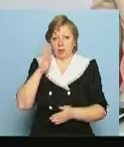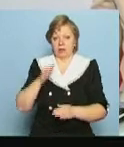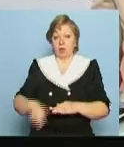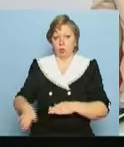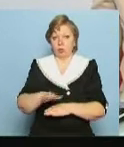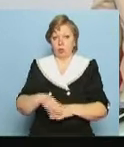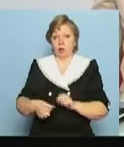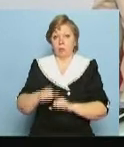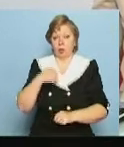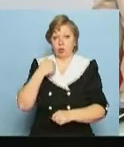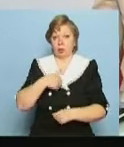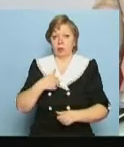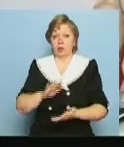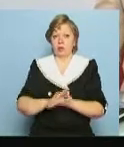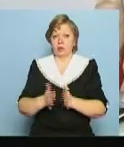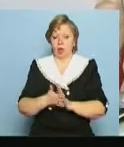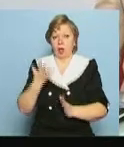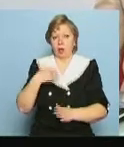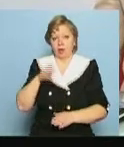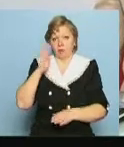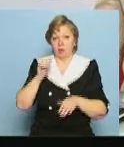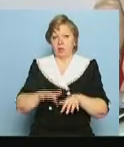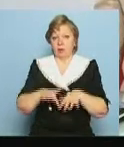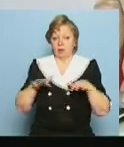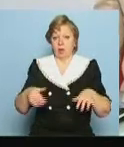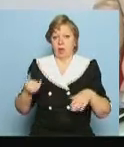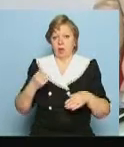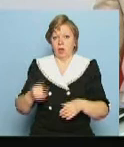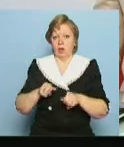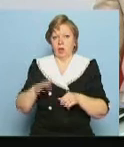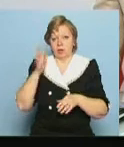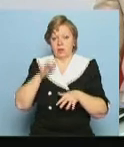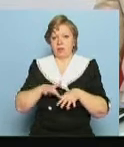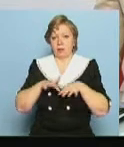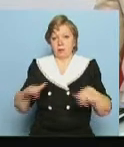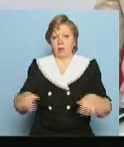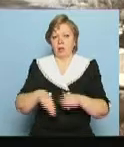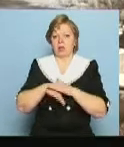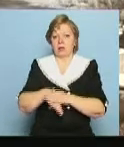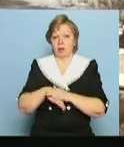ситуации, когда вода вышла из берегов и подтопила склады местного леспромхоза.